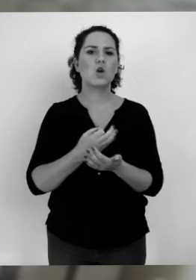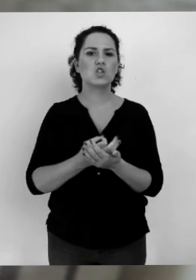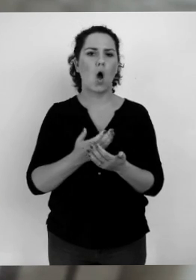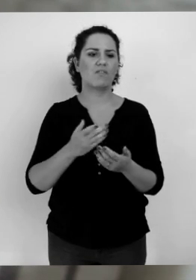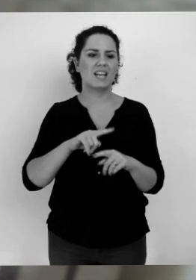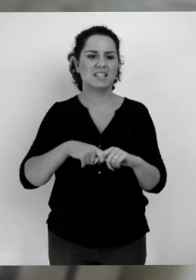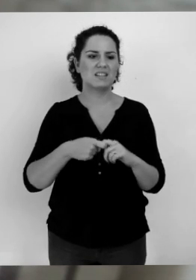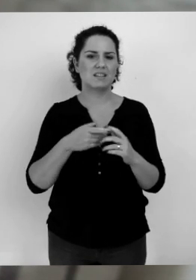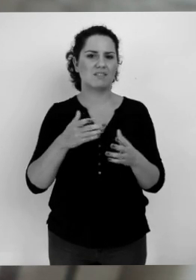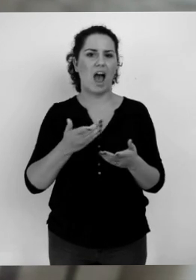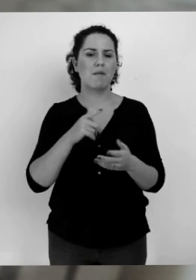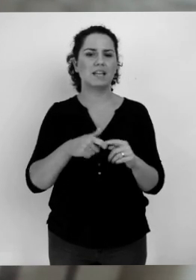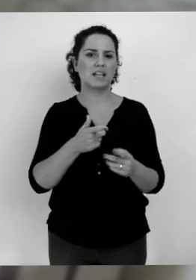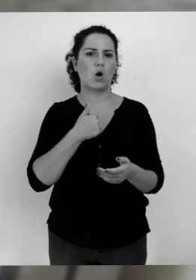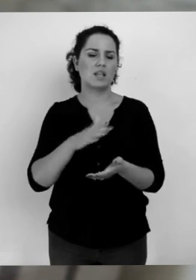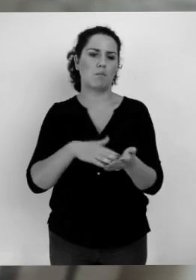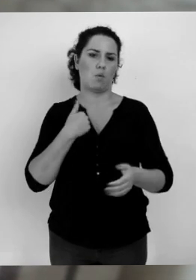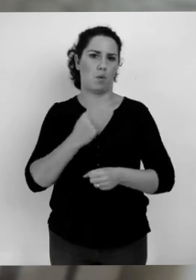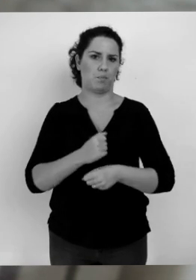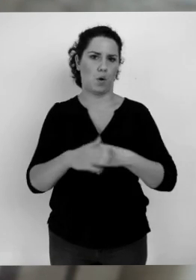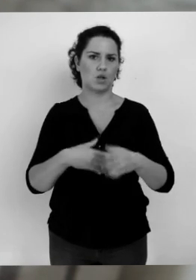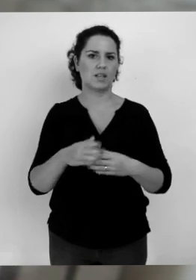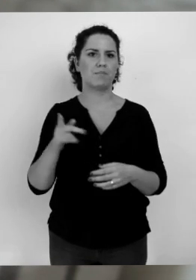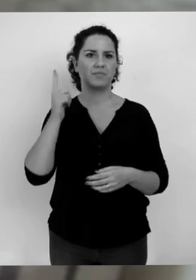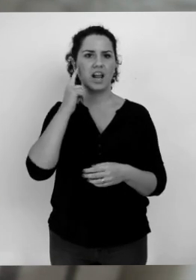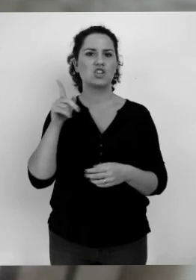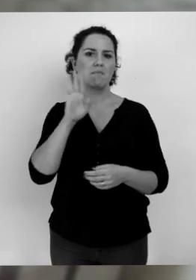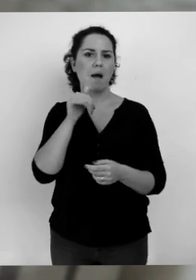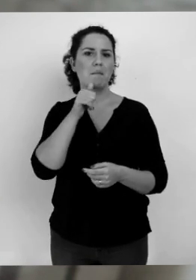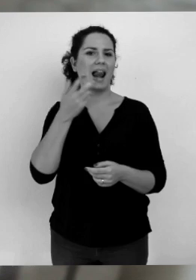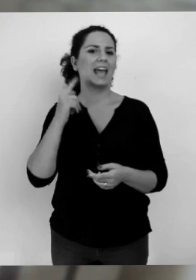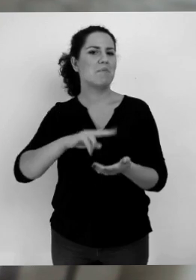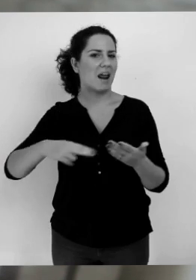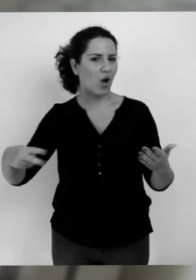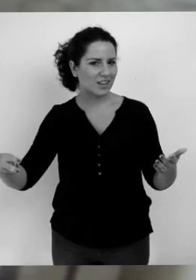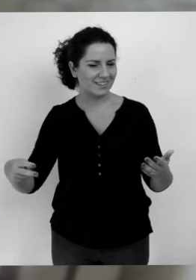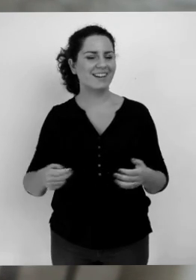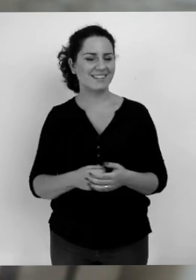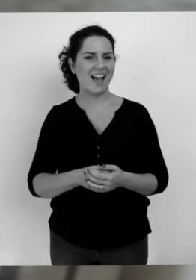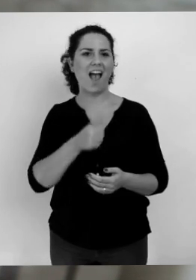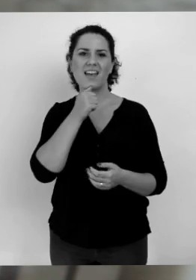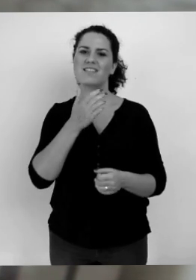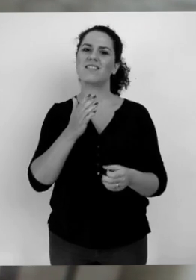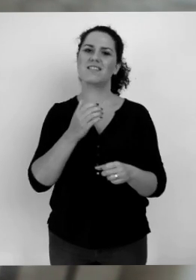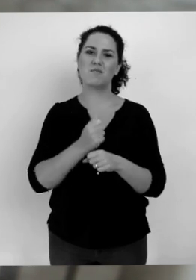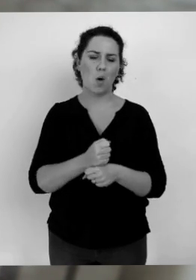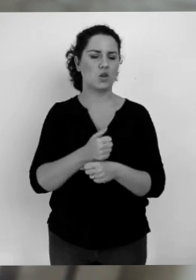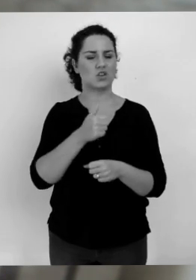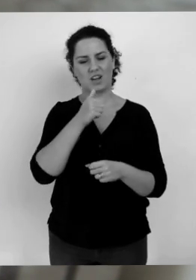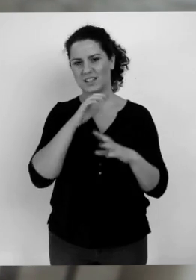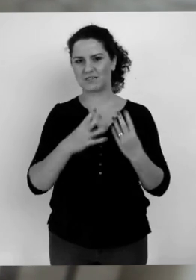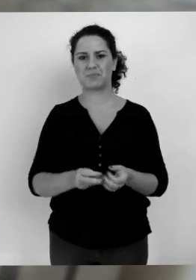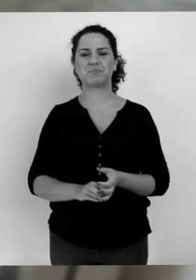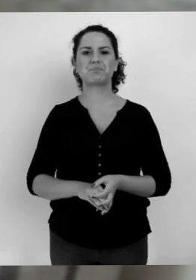bih pokrenula sve posao. Tako da, znači, majka je bila i prevoditeljica. Da. I potreške isto. I potreške